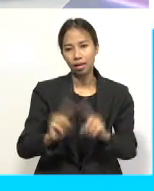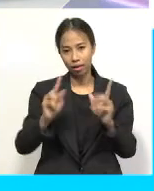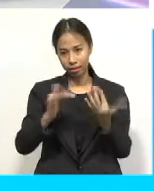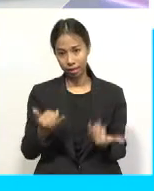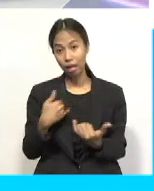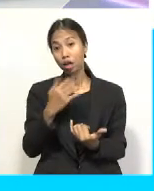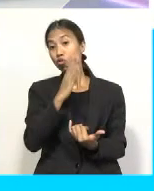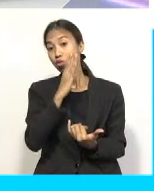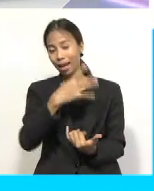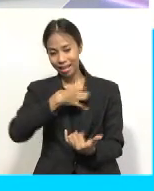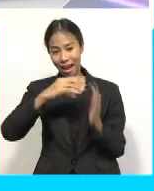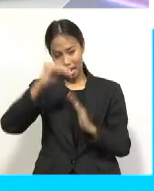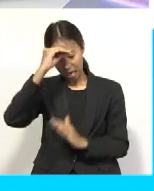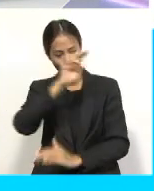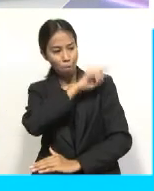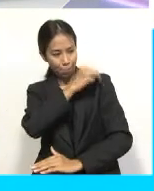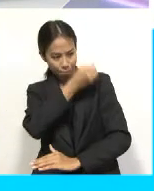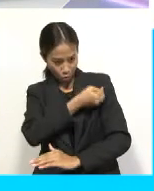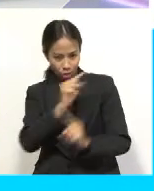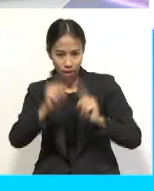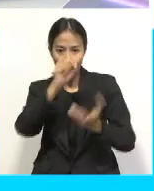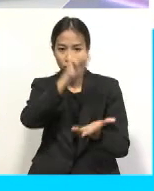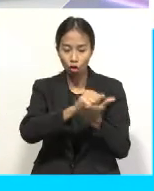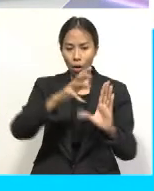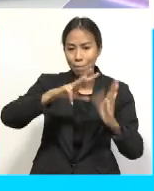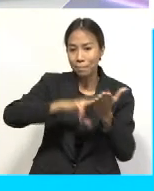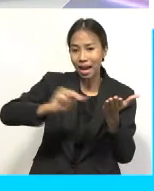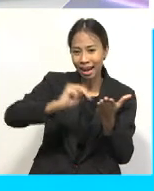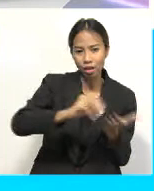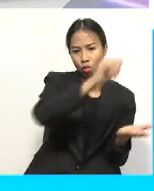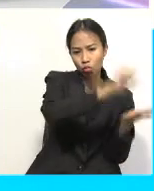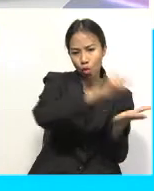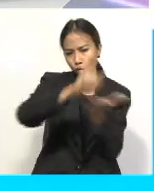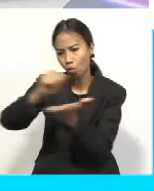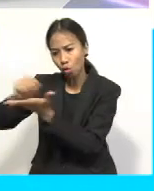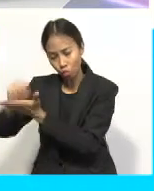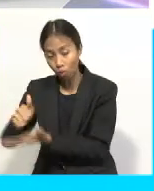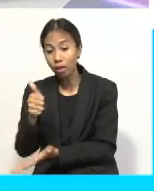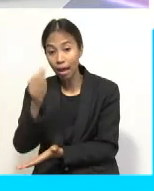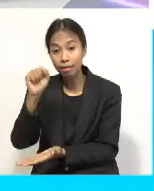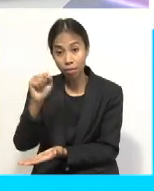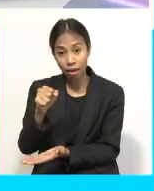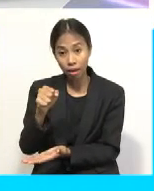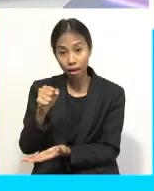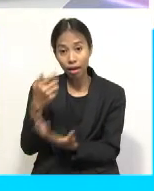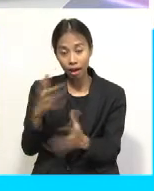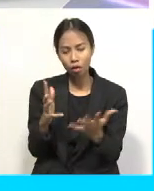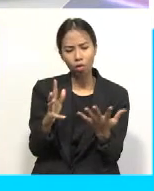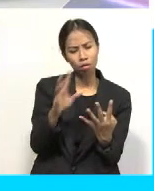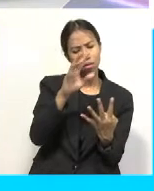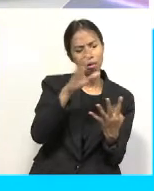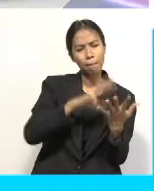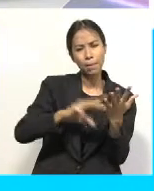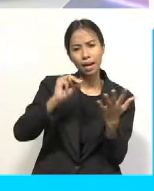าวิทยาลัยก็ได้ใช่ไหมคะถูกต้องไหมคะและอันดับที่3อันดับที่4อย่างนี้ก็อาจจะเป็นอีกคนละคณะหนึ่งซึ่